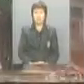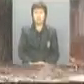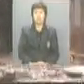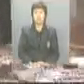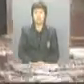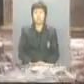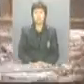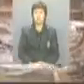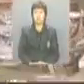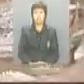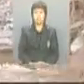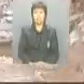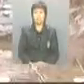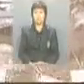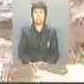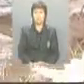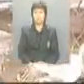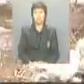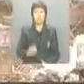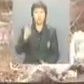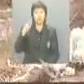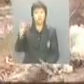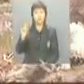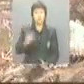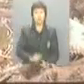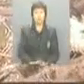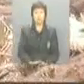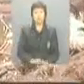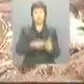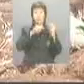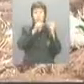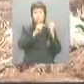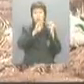หมู่หนึ่งแต่ตำบลวัง ยมบางยมเมืองบางยม